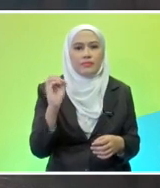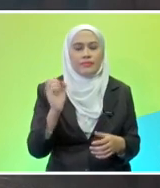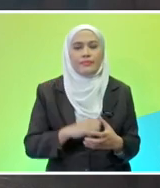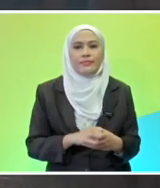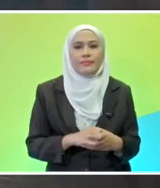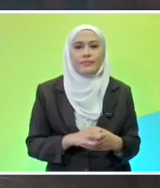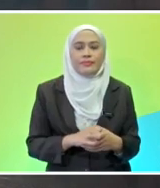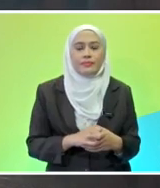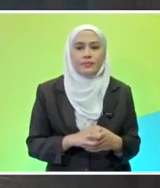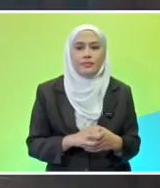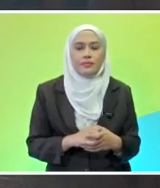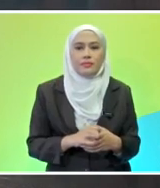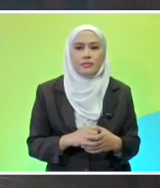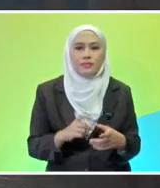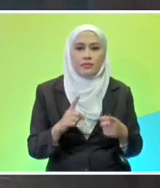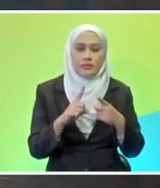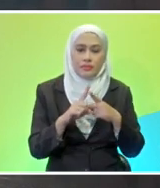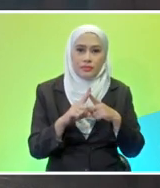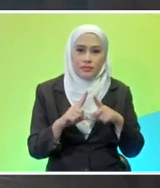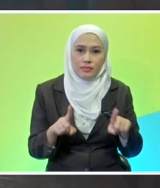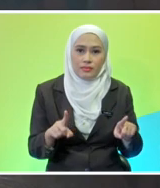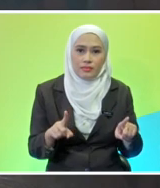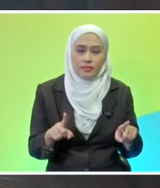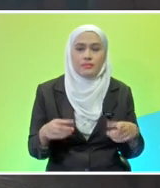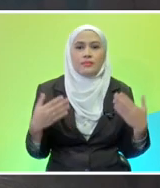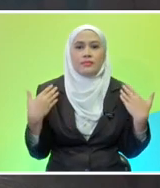sebagai pergerakan bebas. Tapi dengan diiringi muzik.